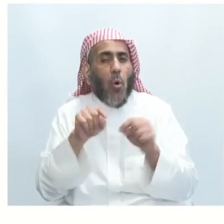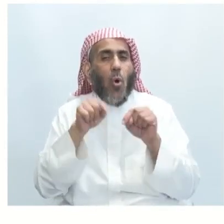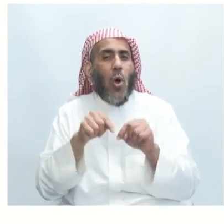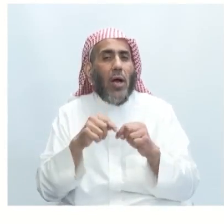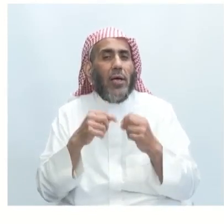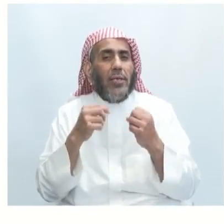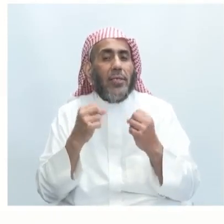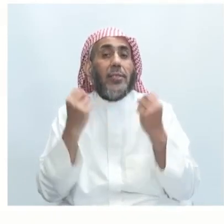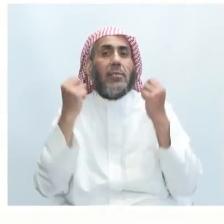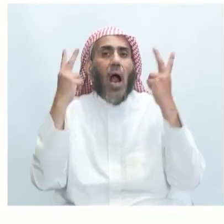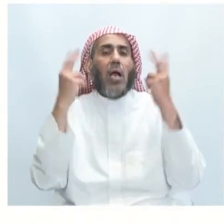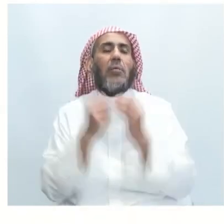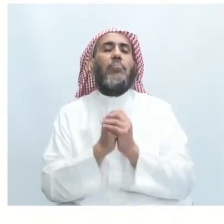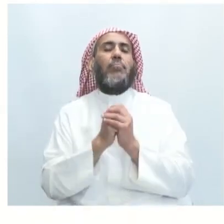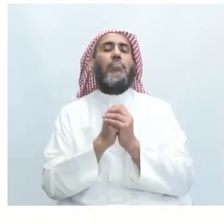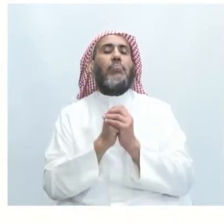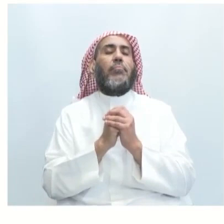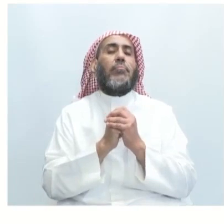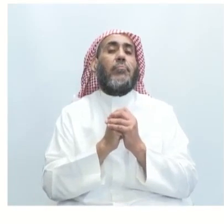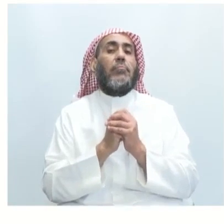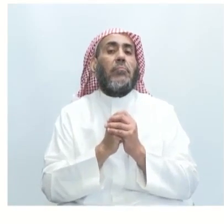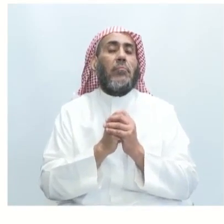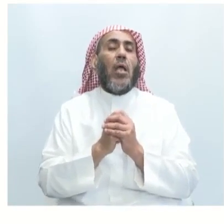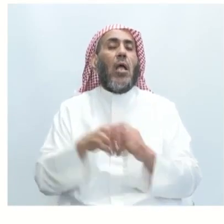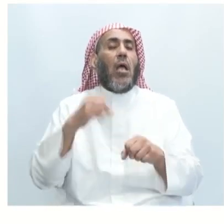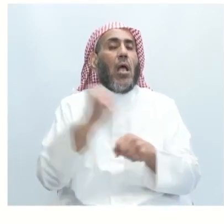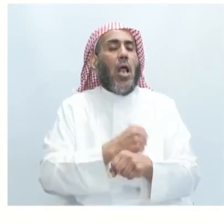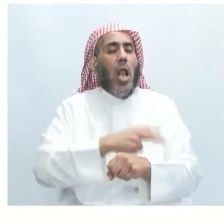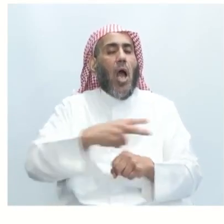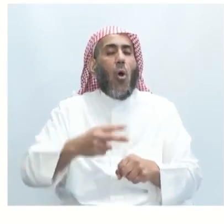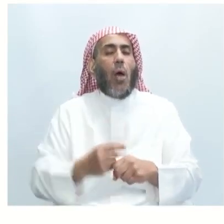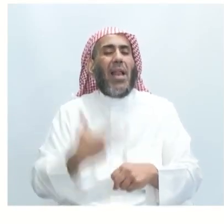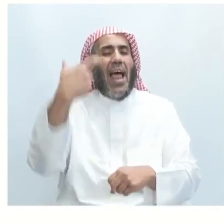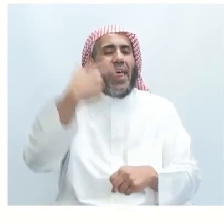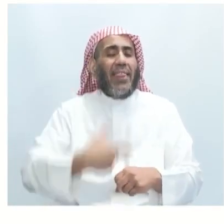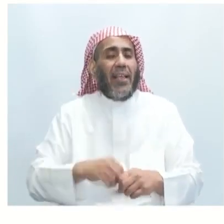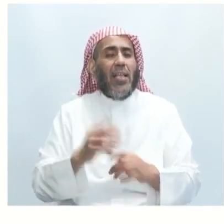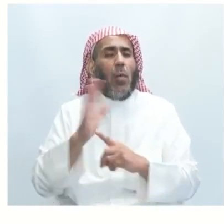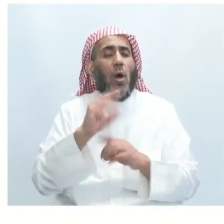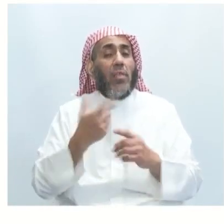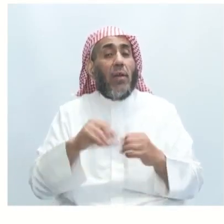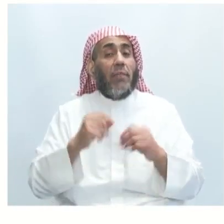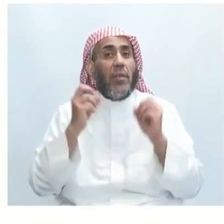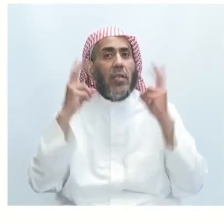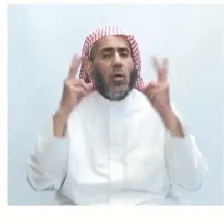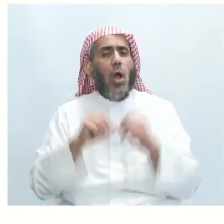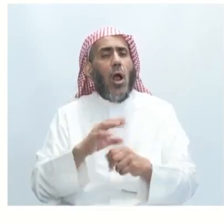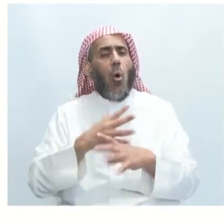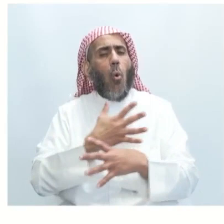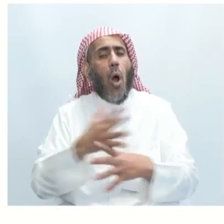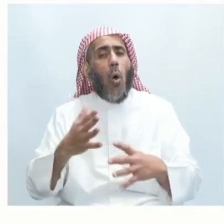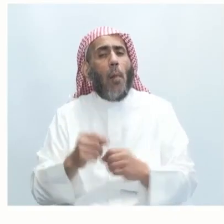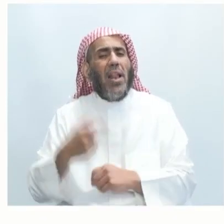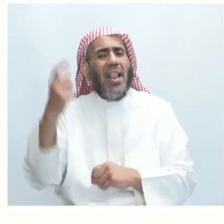هو ادراك العوامل الذاتيه المؤثره في الادراك هناك عوامل